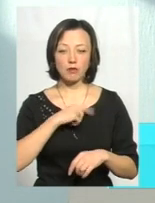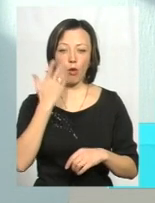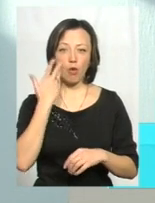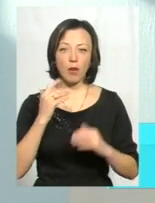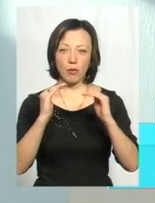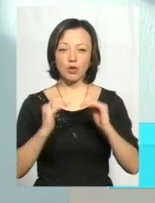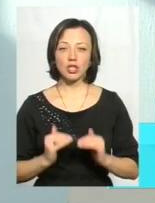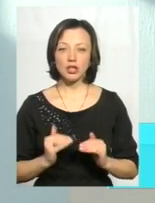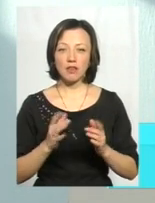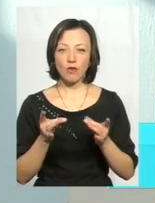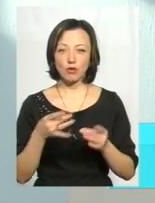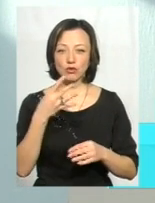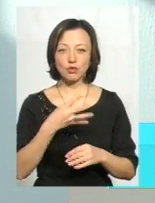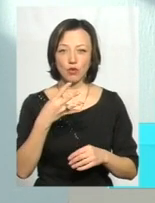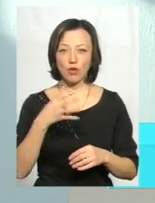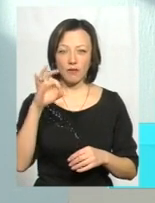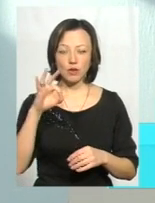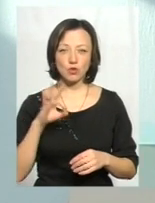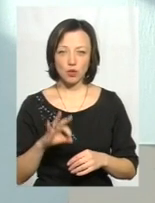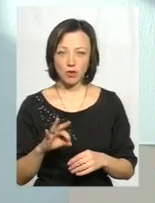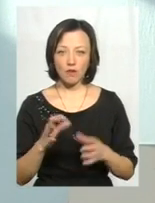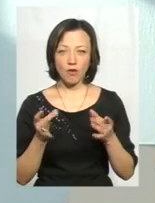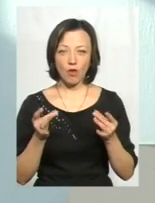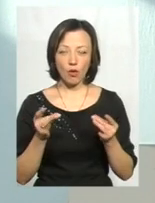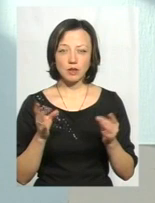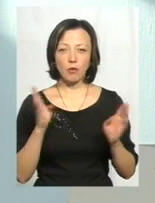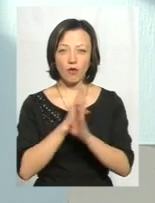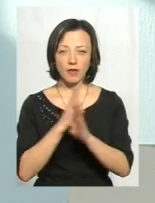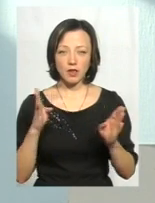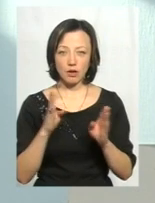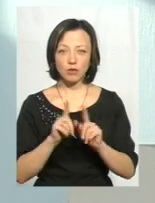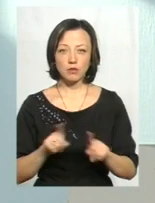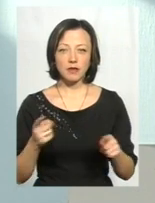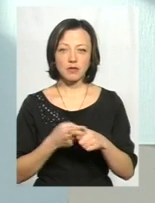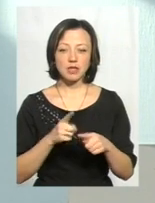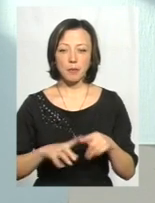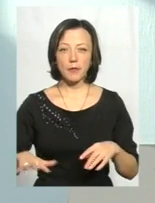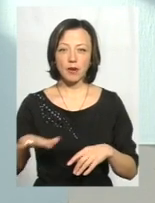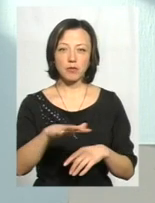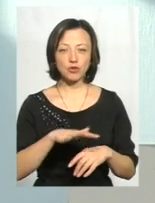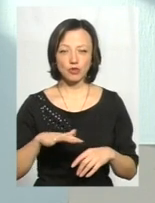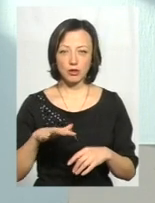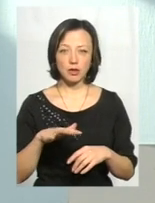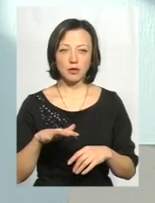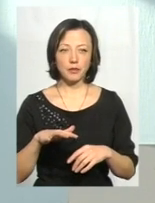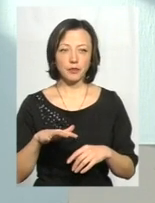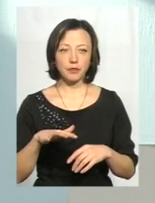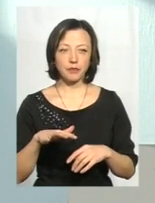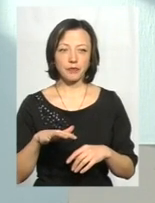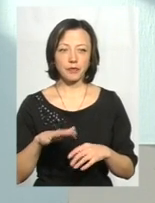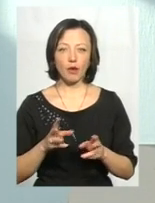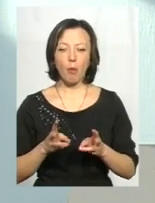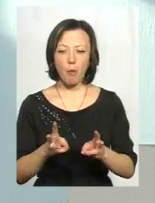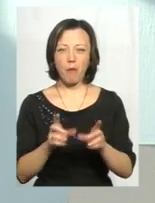пониженні до 40% вологості повітря, особливо це в приміщеннях з